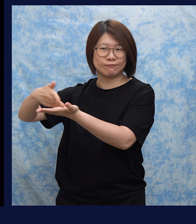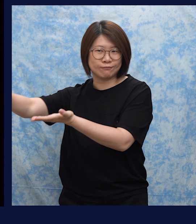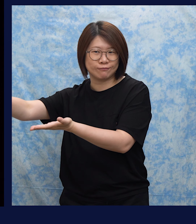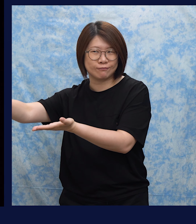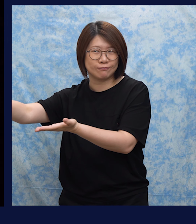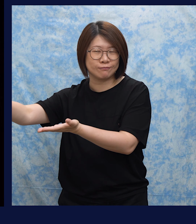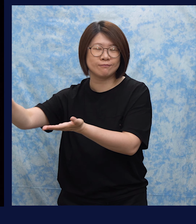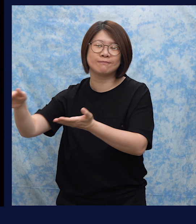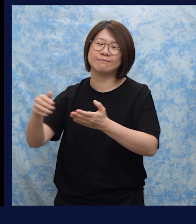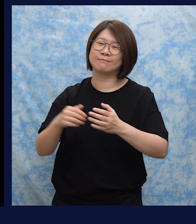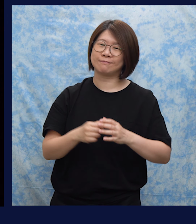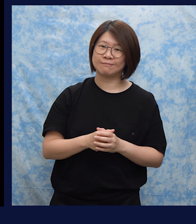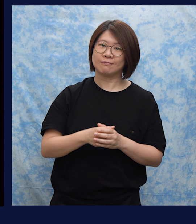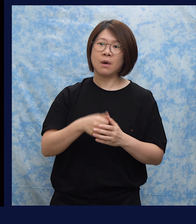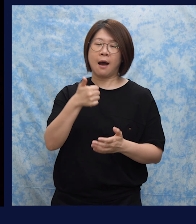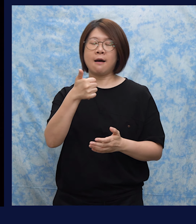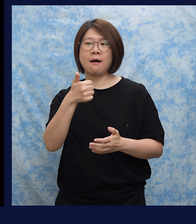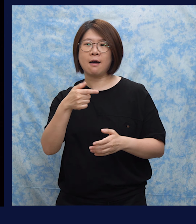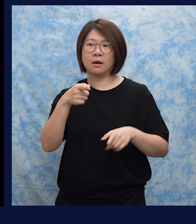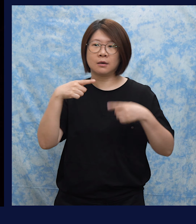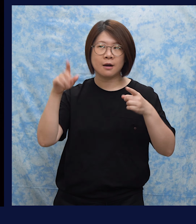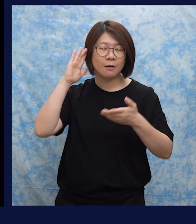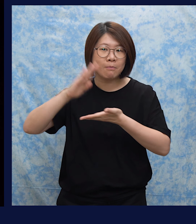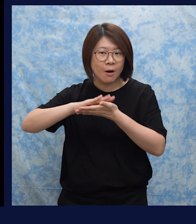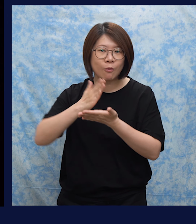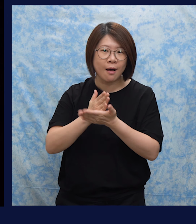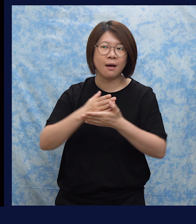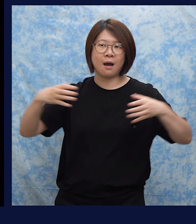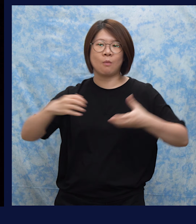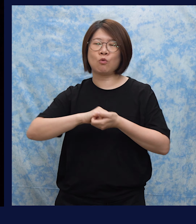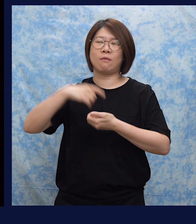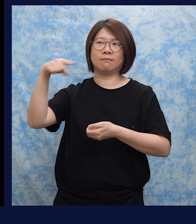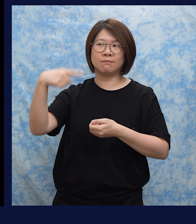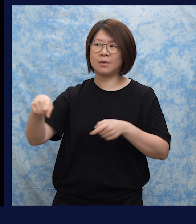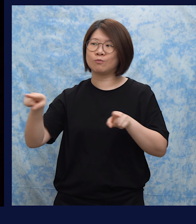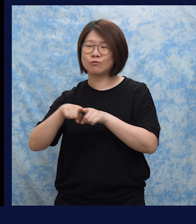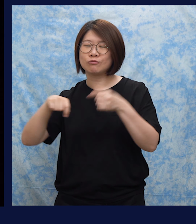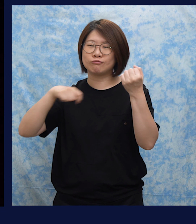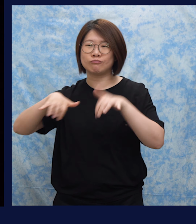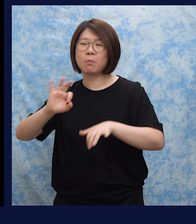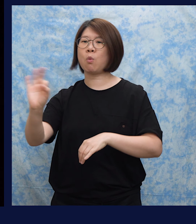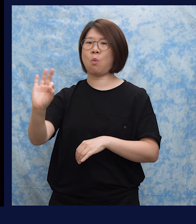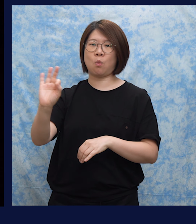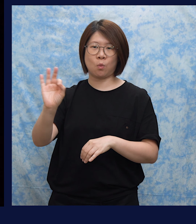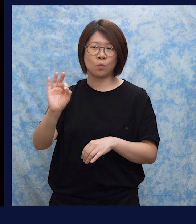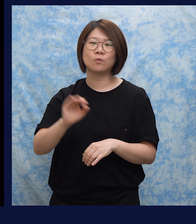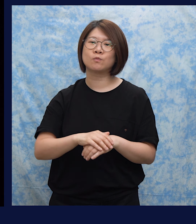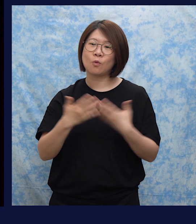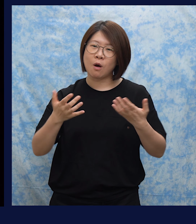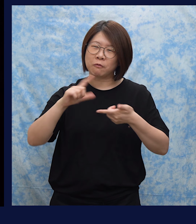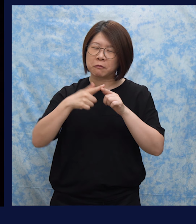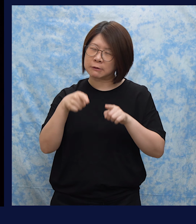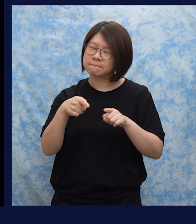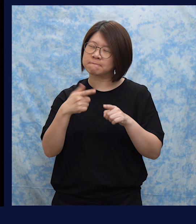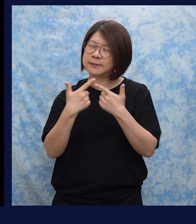走個樂器伴奏係咪？ 係冇錯，我嚟緊大家會聽到嘅版本係一個只有合唱團自己演出，而冇樂器去幫佢哋嘅版本嚟